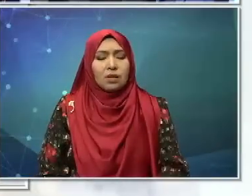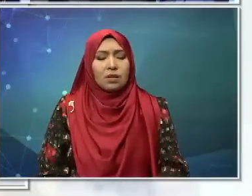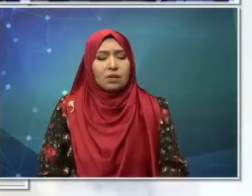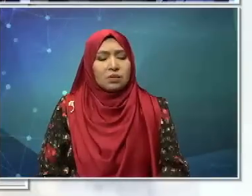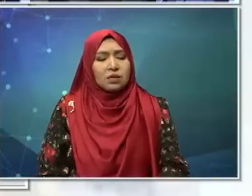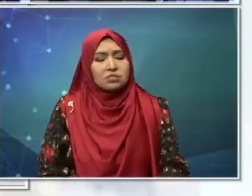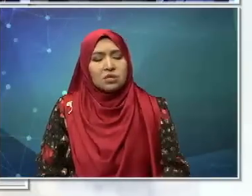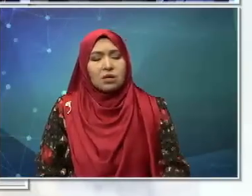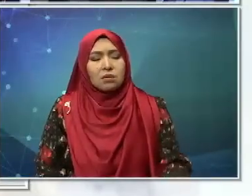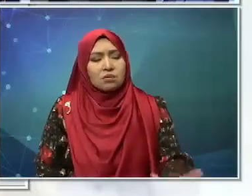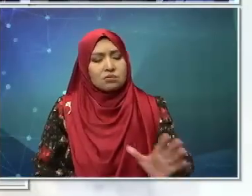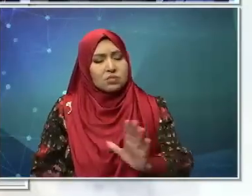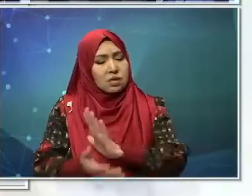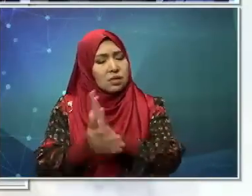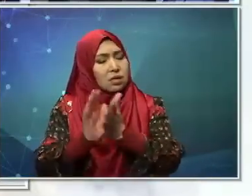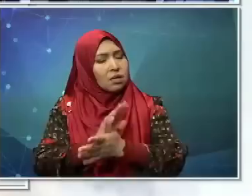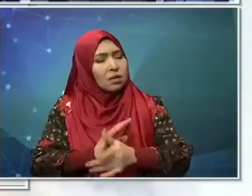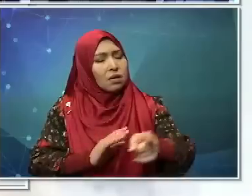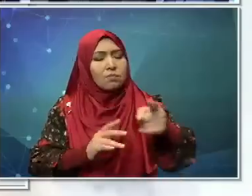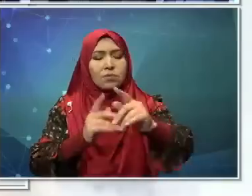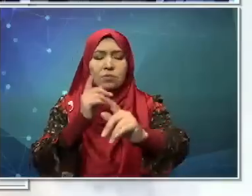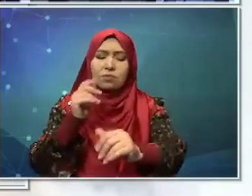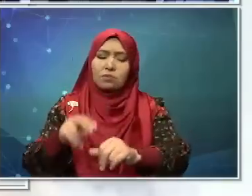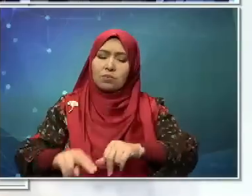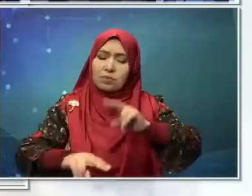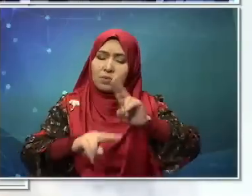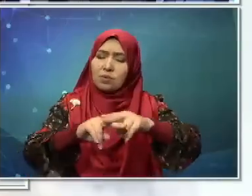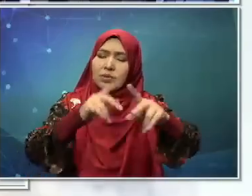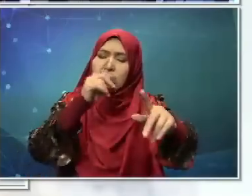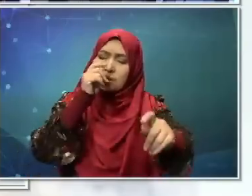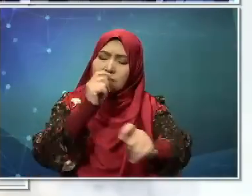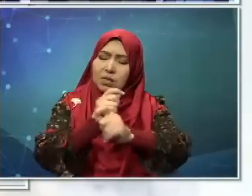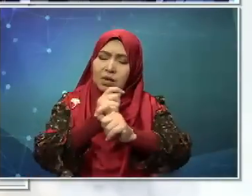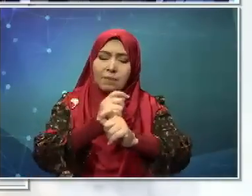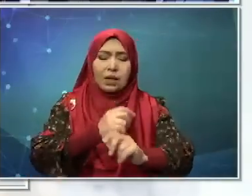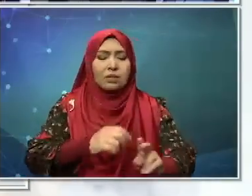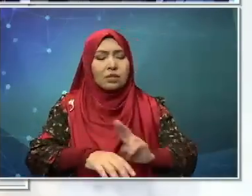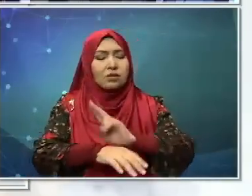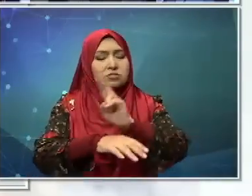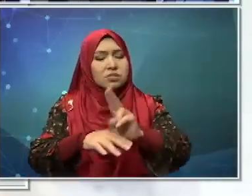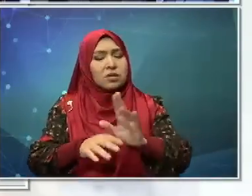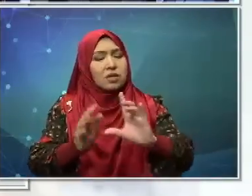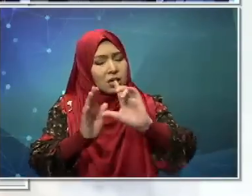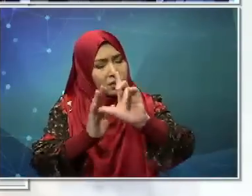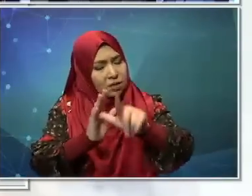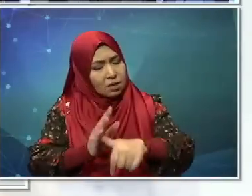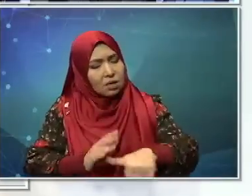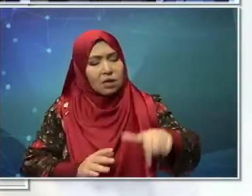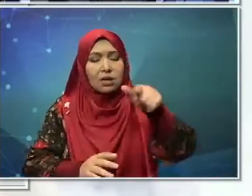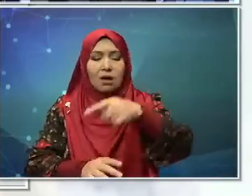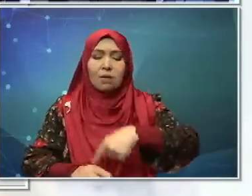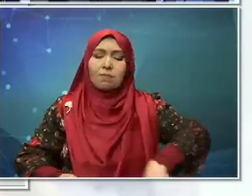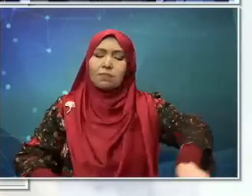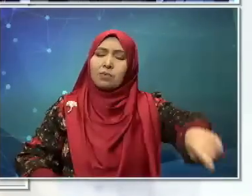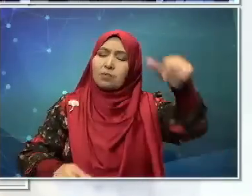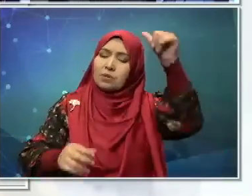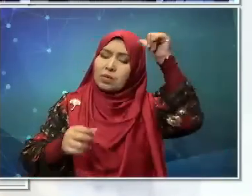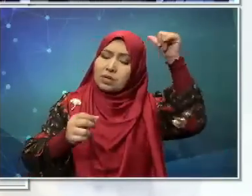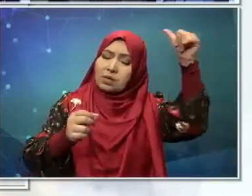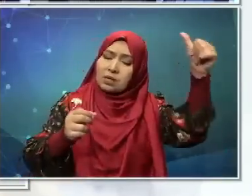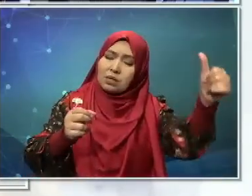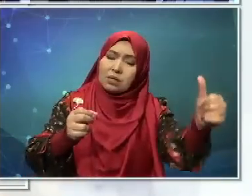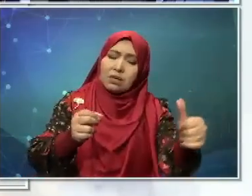the richest Sewu ada Woody gitu metalcut